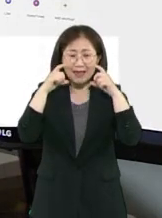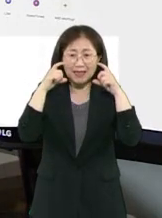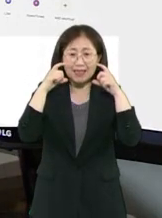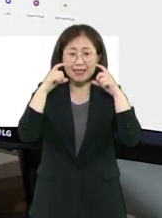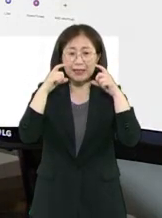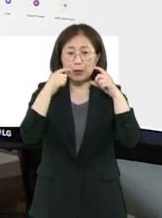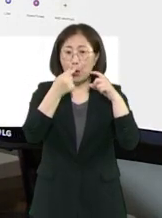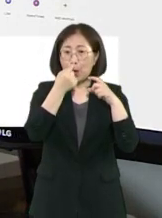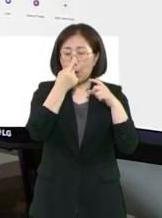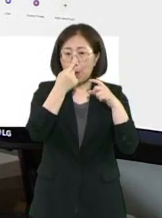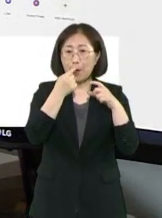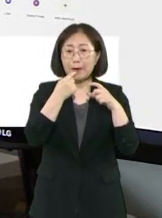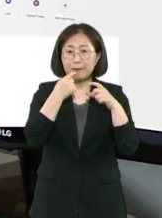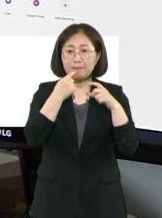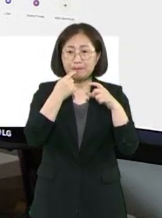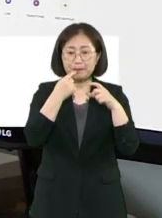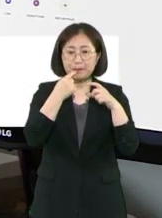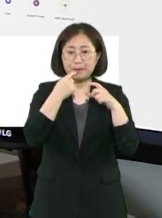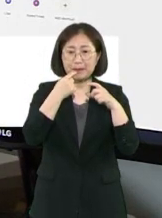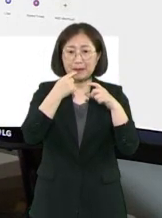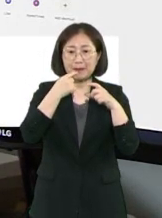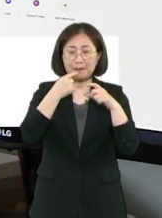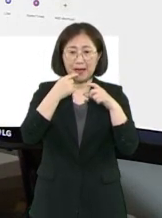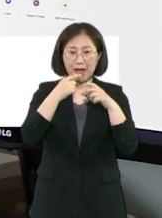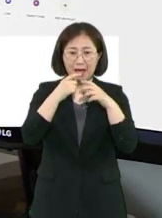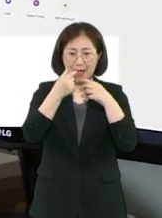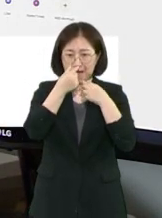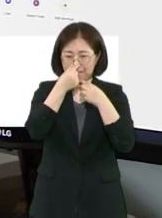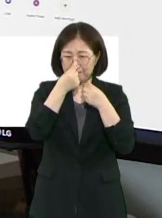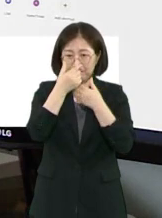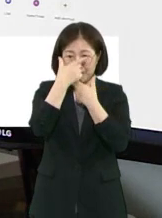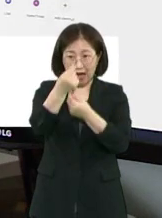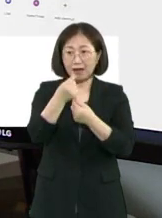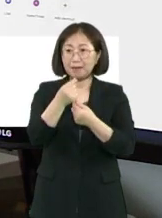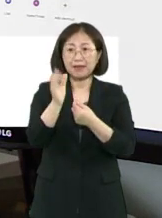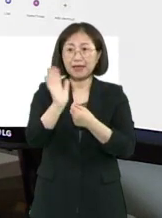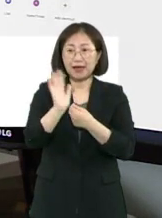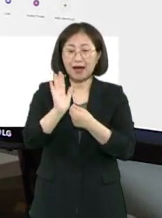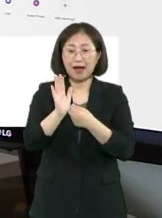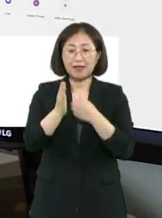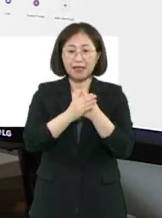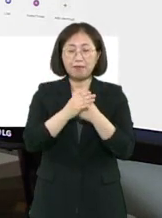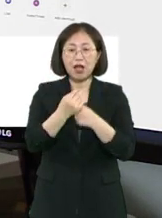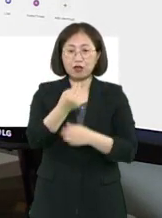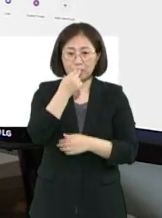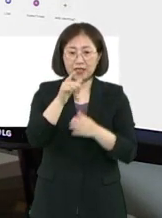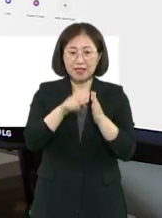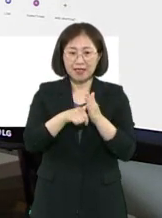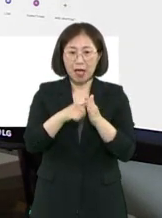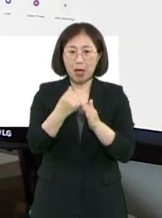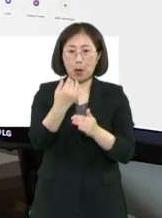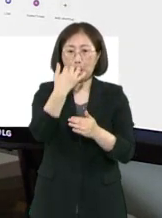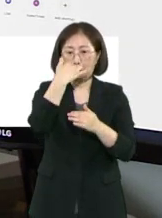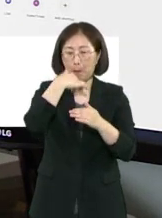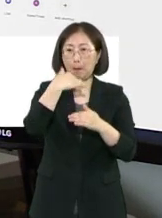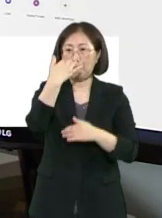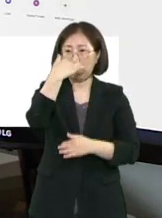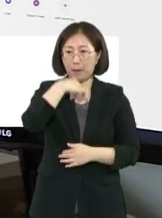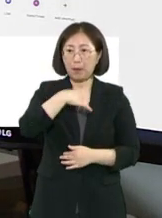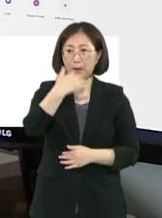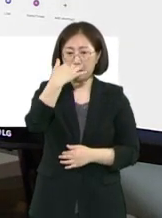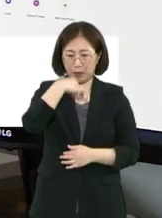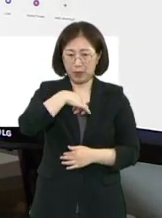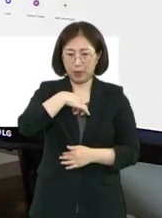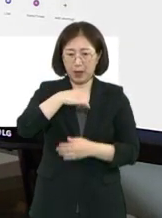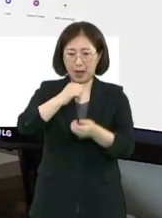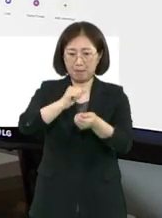코나 입 주위에 정확하게 잘 맞지 않기 때문에 숨 쉴 때 여러 가지 비말이나 에어로졸이 더